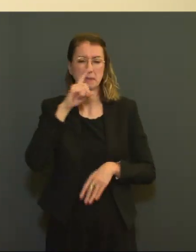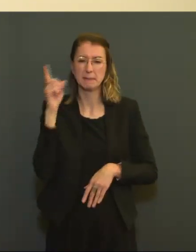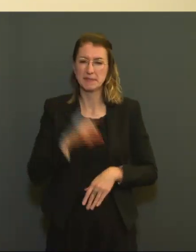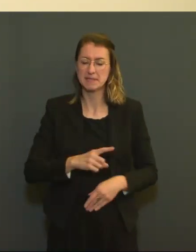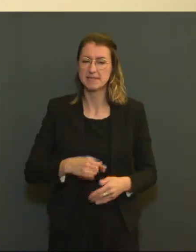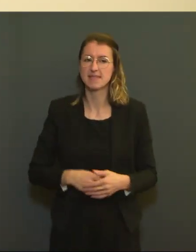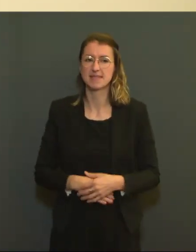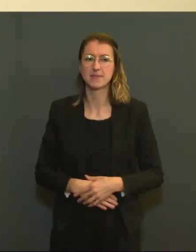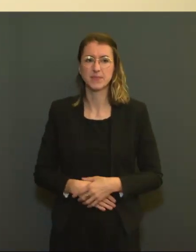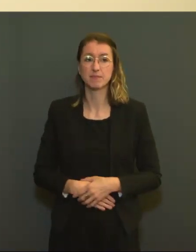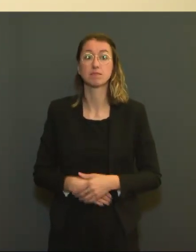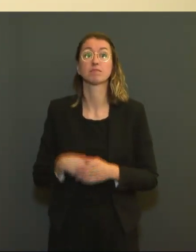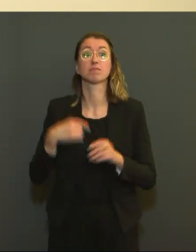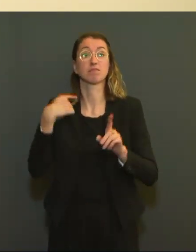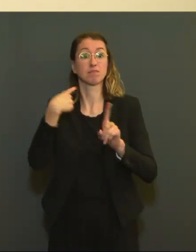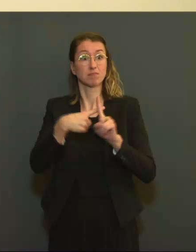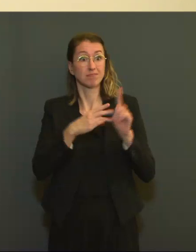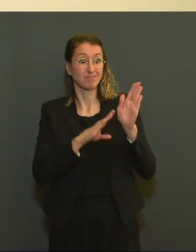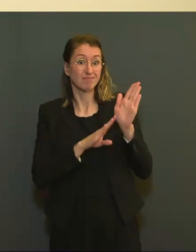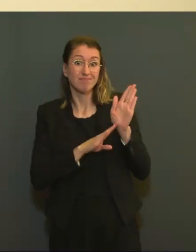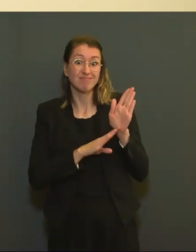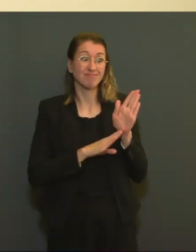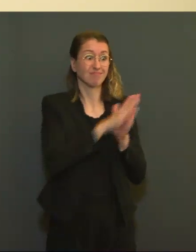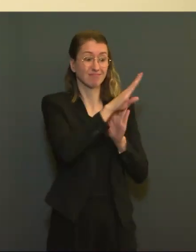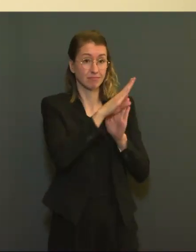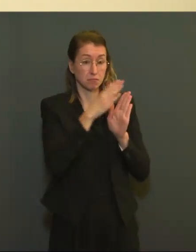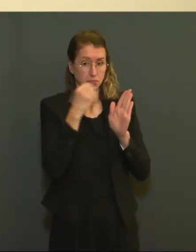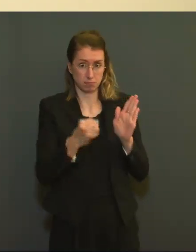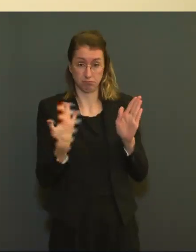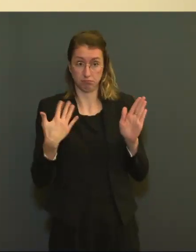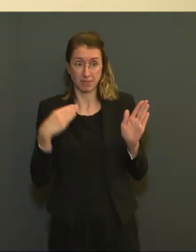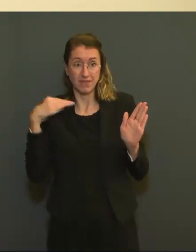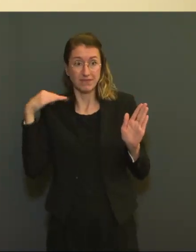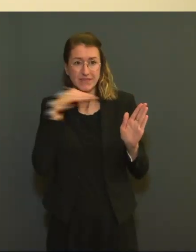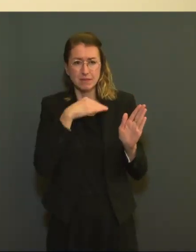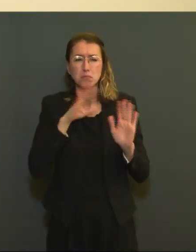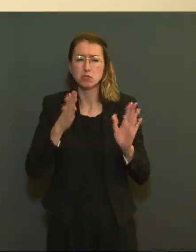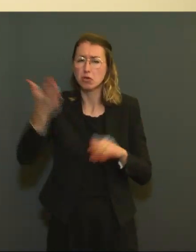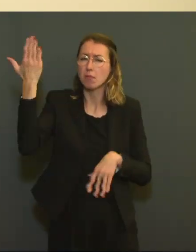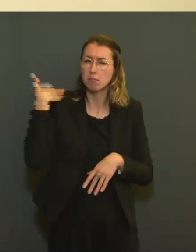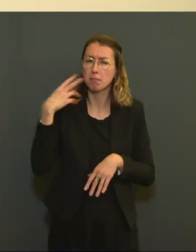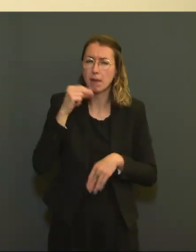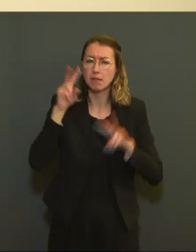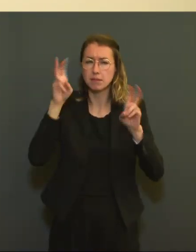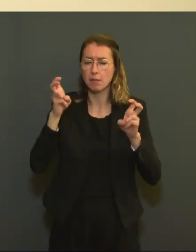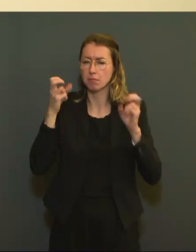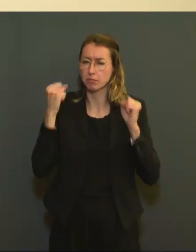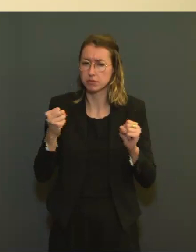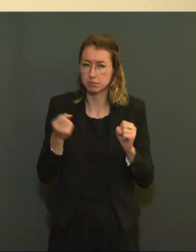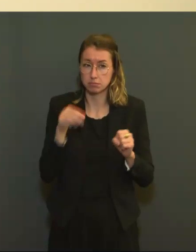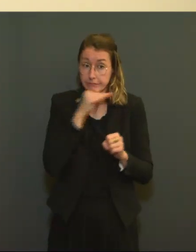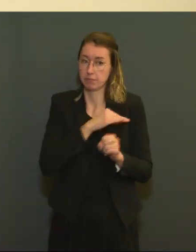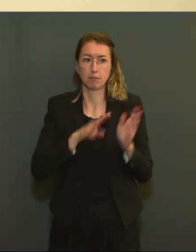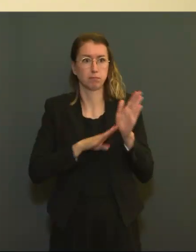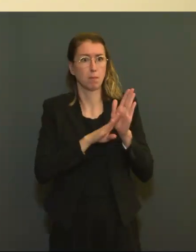rapide, c'est ça, cette fameuse hausse exponentielle dont on vous parle parfois, mais ce qu'il faut savoir, c'est que la diminution est beaucoup plus lente.